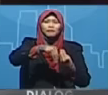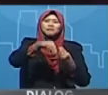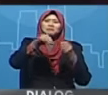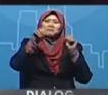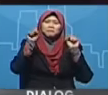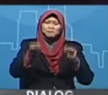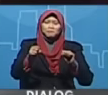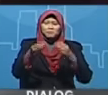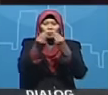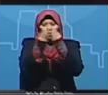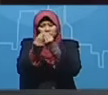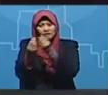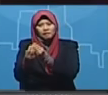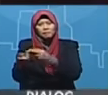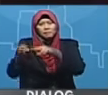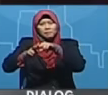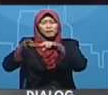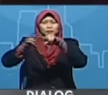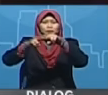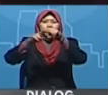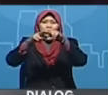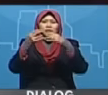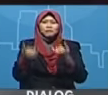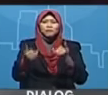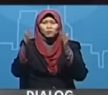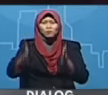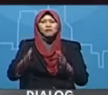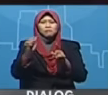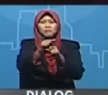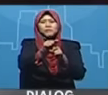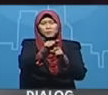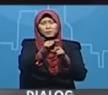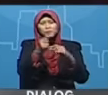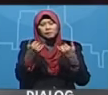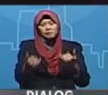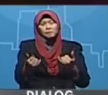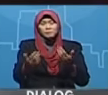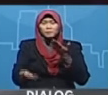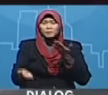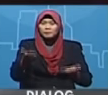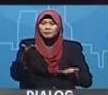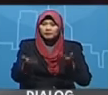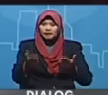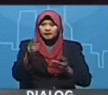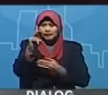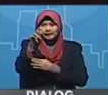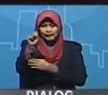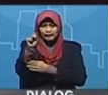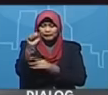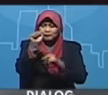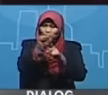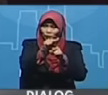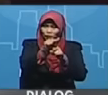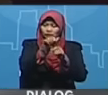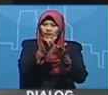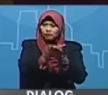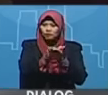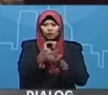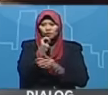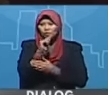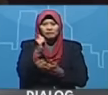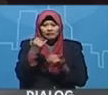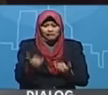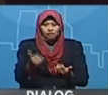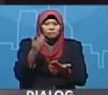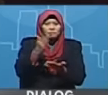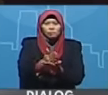terus meningkat setiap tahun. Jadi keyakinan saya juga besar bahawa kes-kes penipuan ini takkan berhenti pada hari ini, walaupun